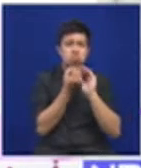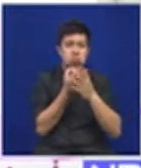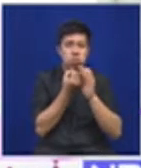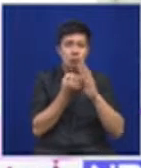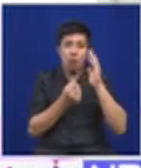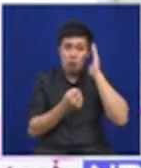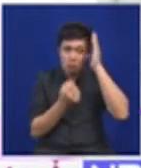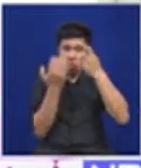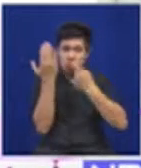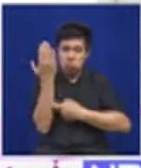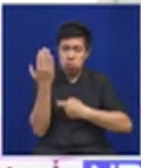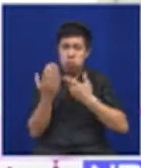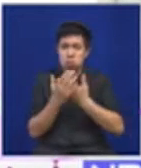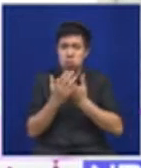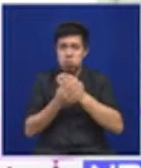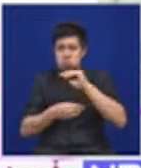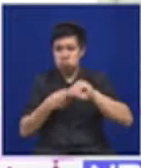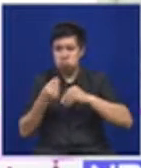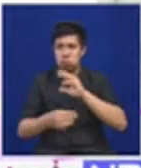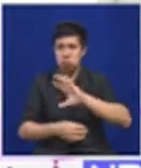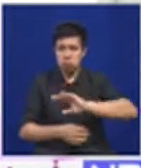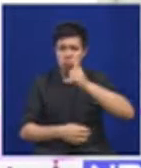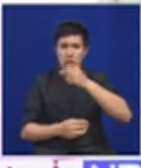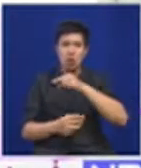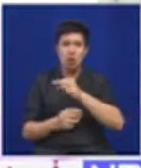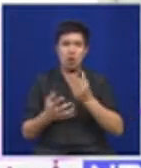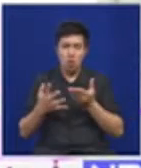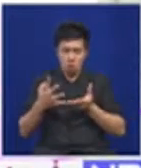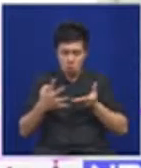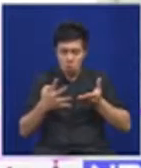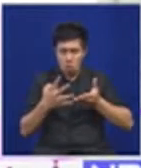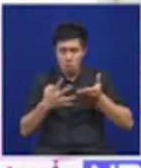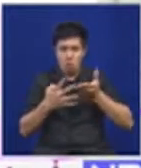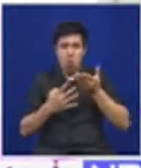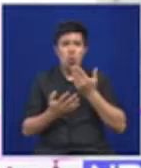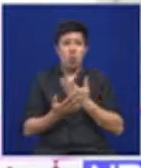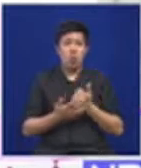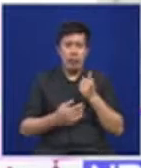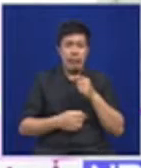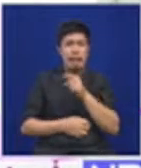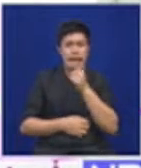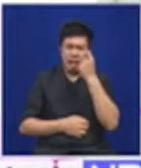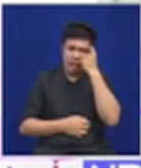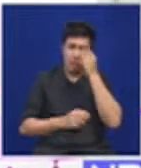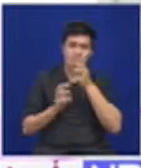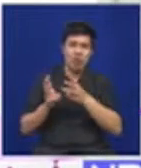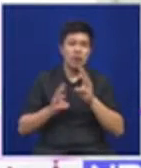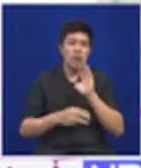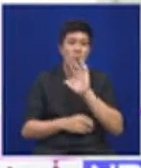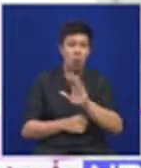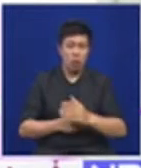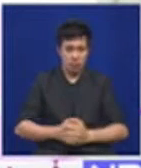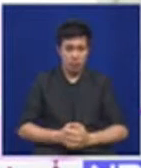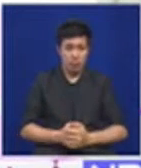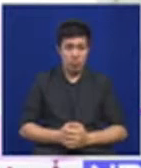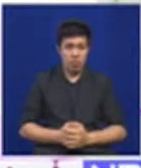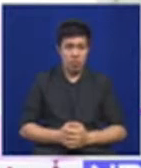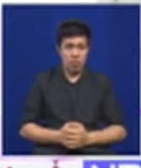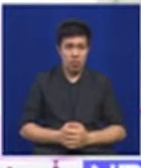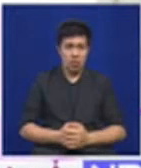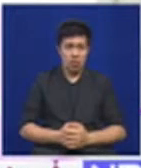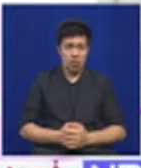าดีเนี่ยผมมั่นใจว่าบึงการเนี่ยเขาจะมีฐานะดีเกือบทั้งจังหวัดเลยอ ัน นี้คือวิธีคิดนะครับดังนั้นนวัตกรรมที่จะ